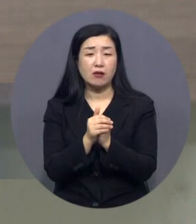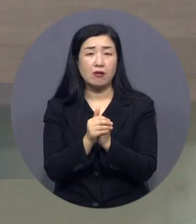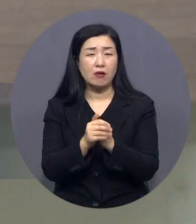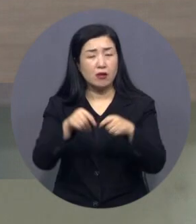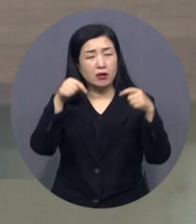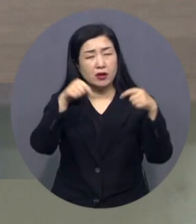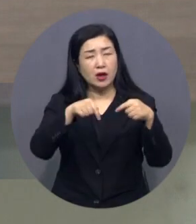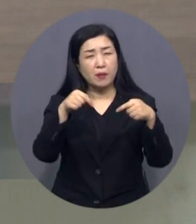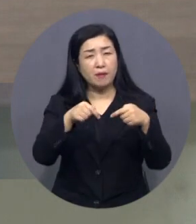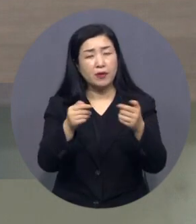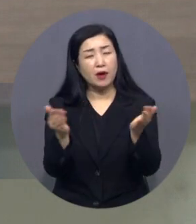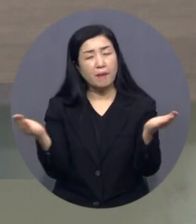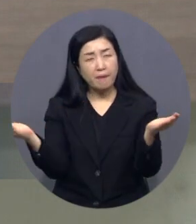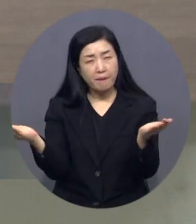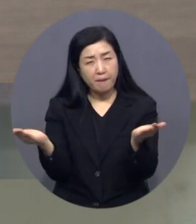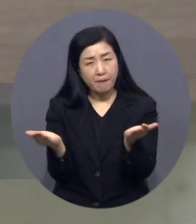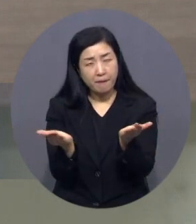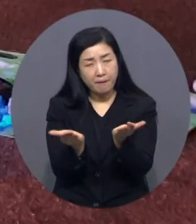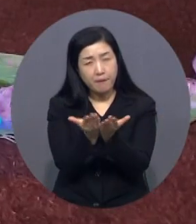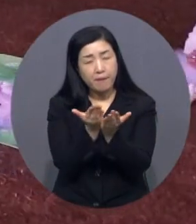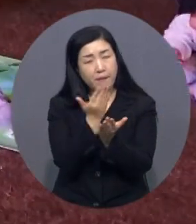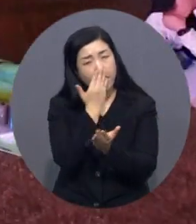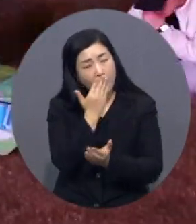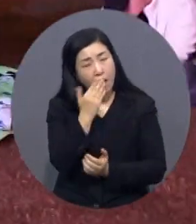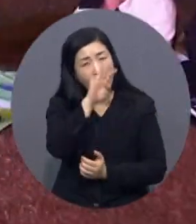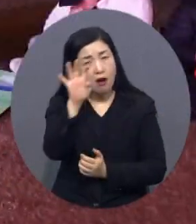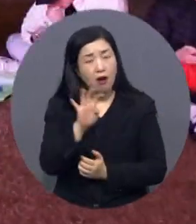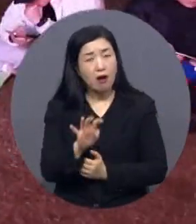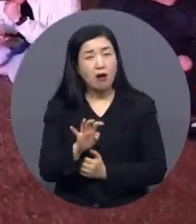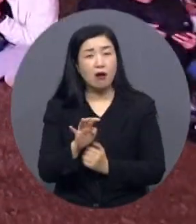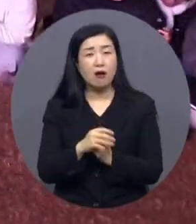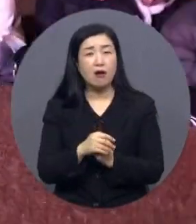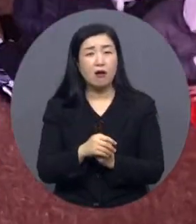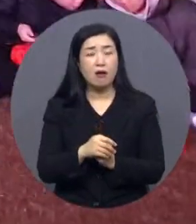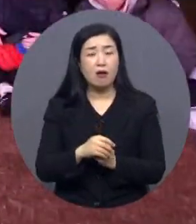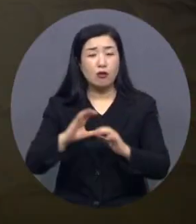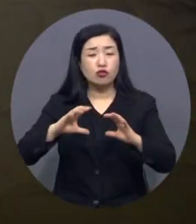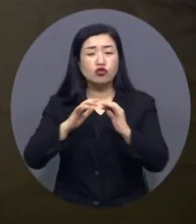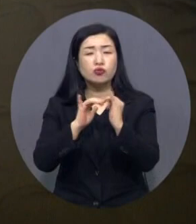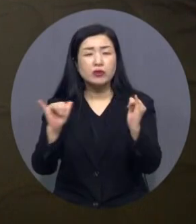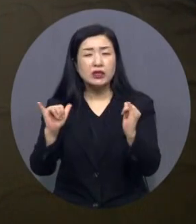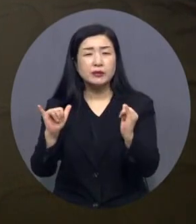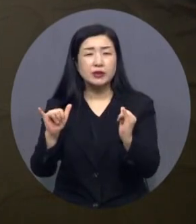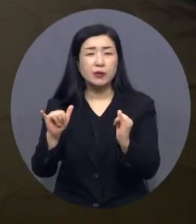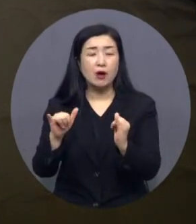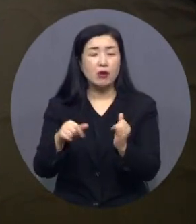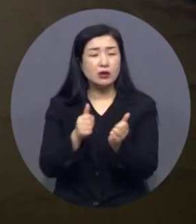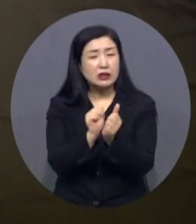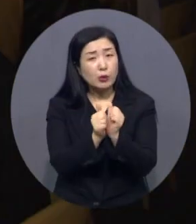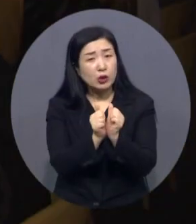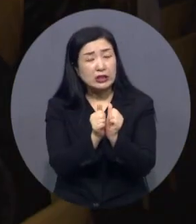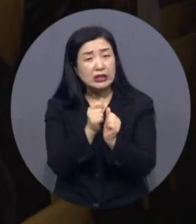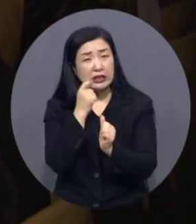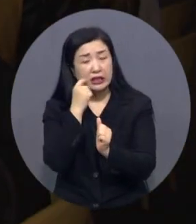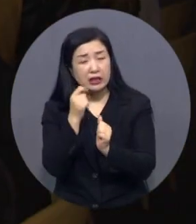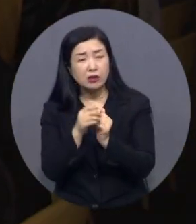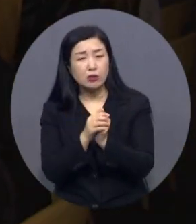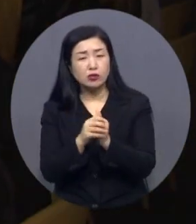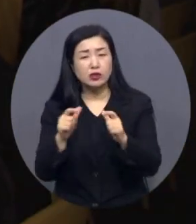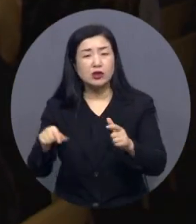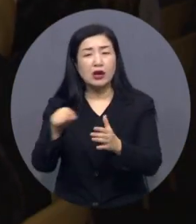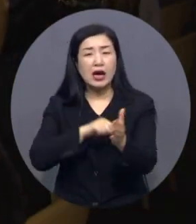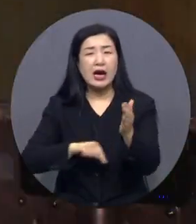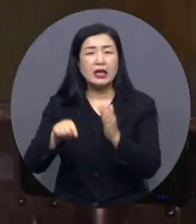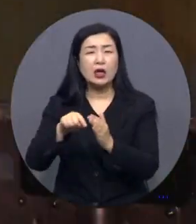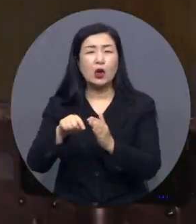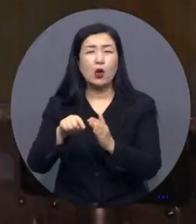협상이 대등하게 이루어질 수 있겠는가. 전 국민이 열광하는 대형 스포츠 이벤트가 열리면 지역사의 상황이